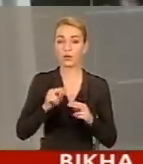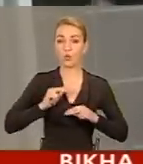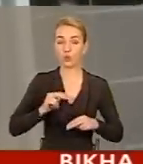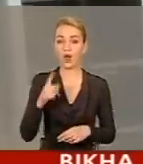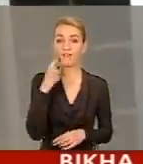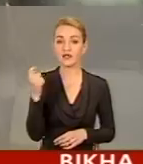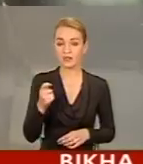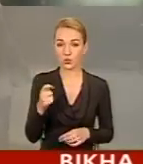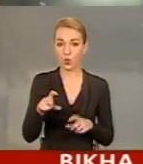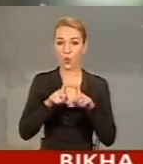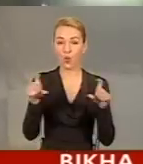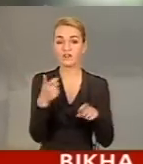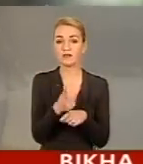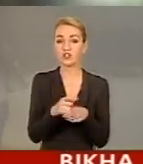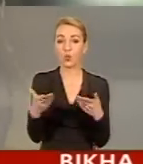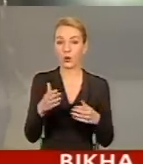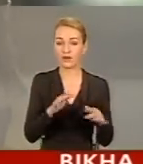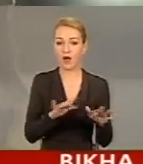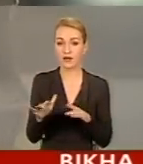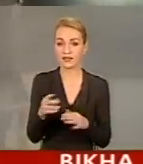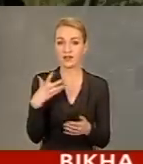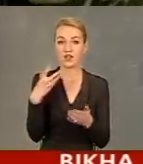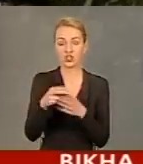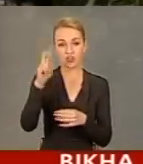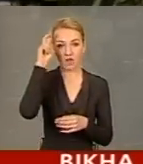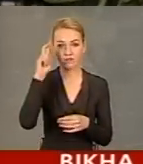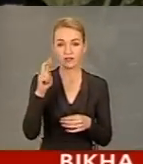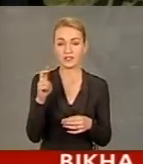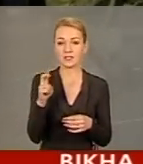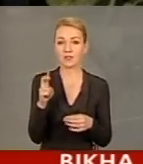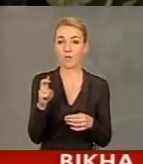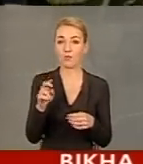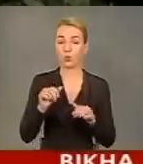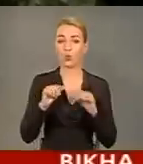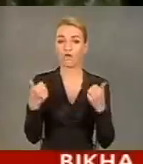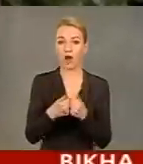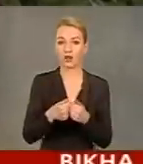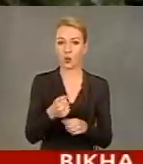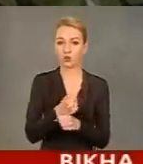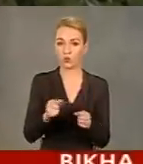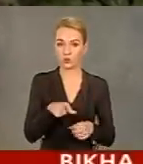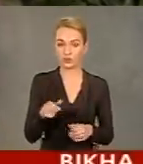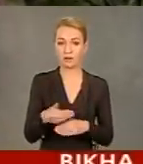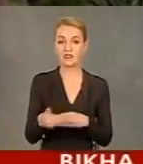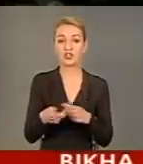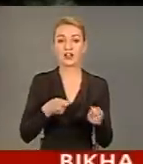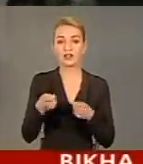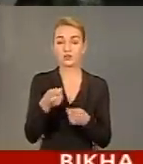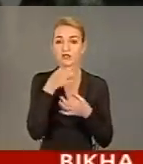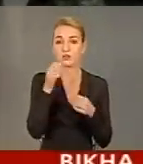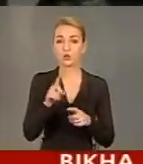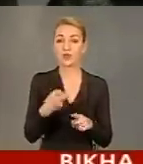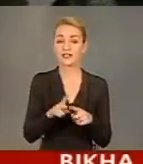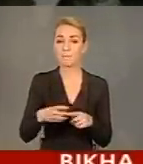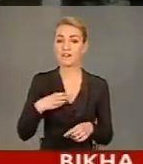неділю офіс «Укрнафти», більшість якої акції, якої належить державі, заблокували озброєні люди. Пізніше керівництво компанії заявило, що це